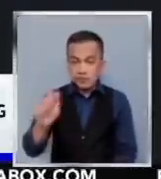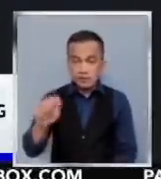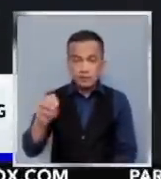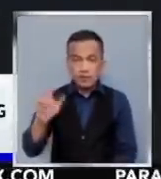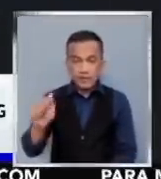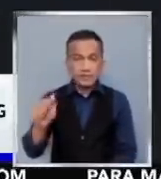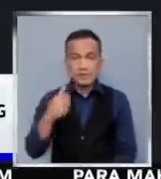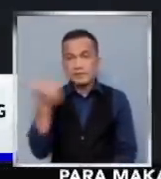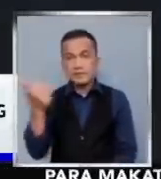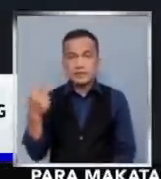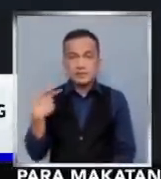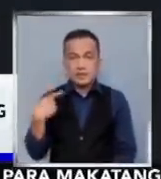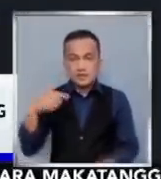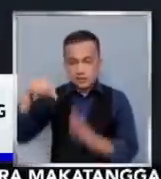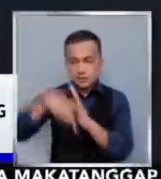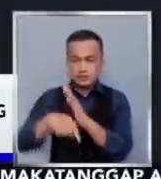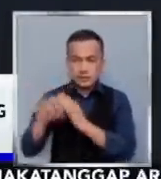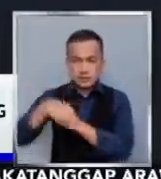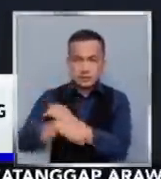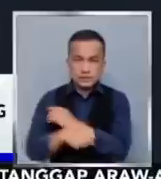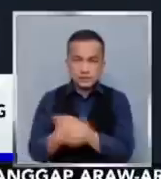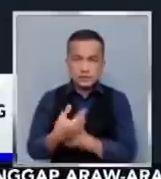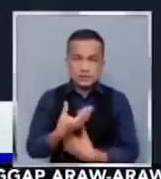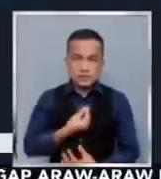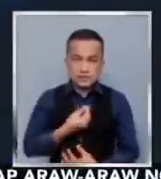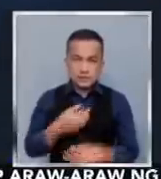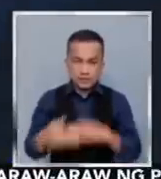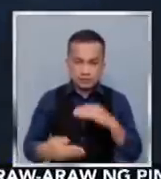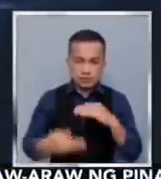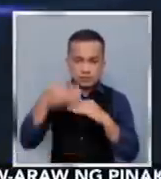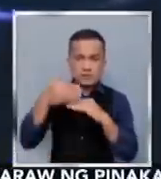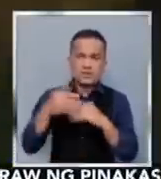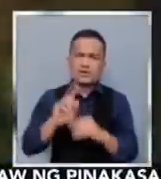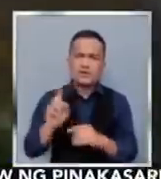din kinakatakutan kapag lumilitaw. Ano ito?